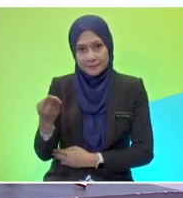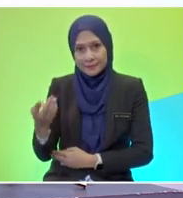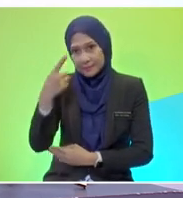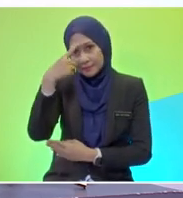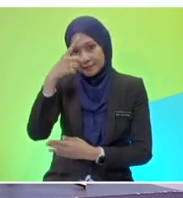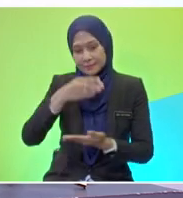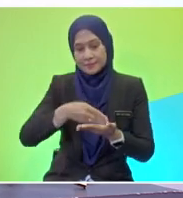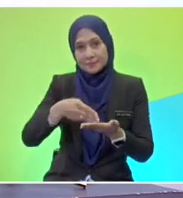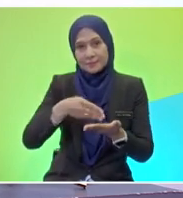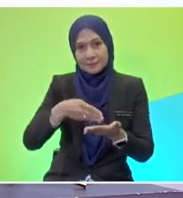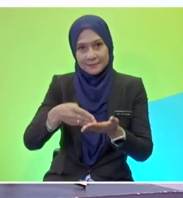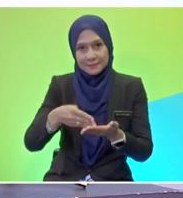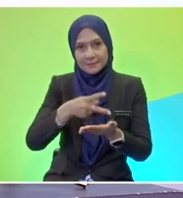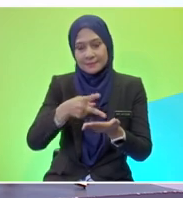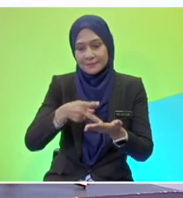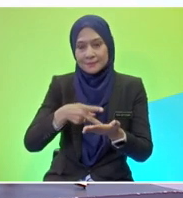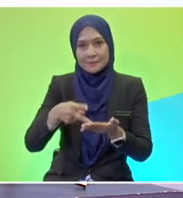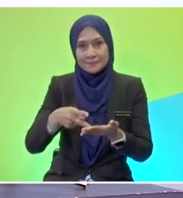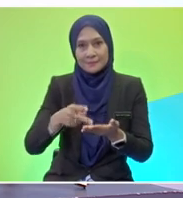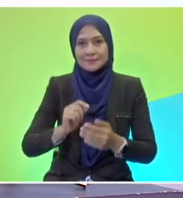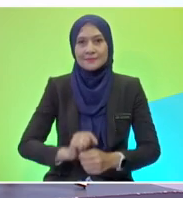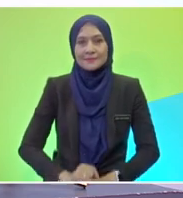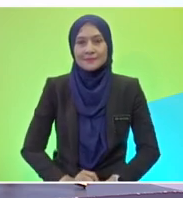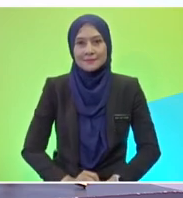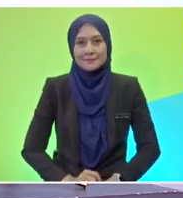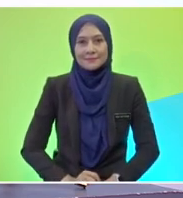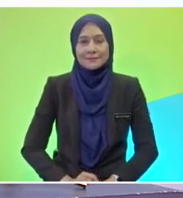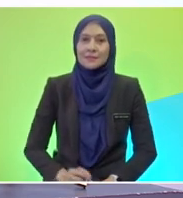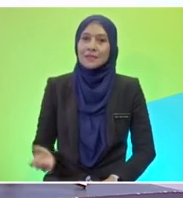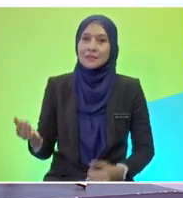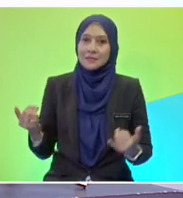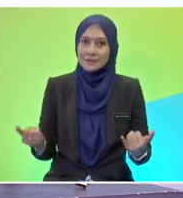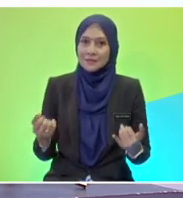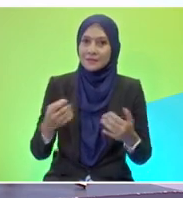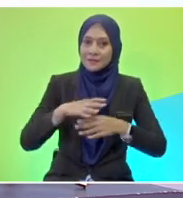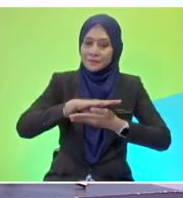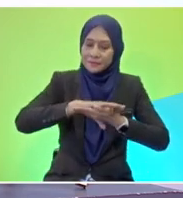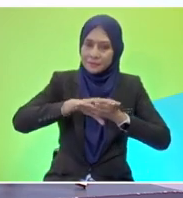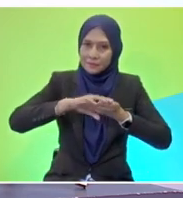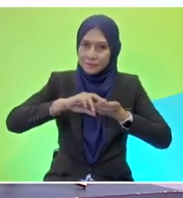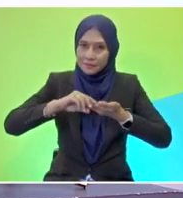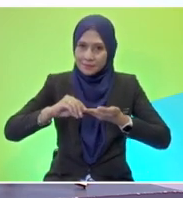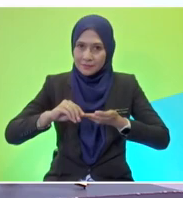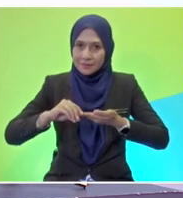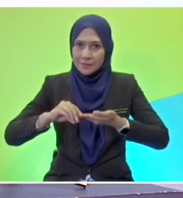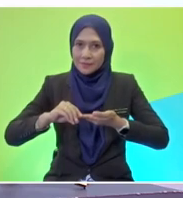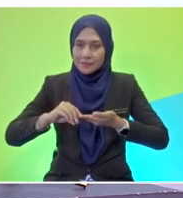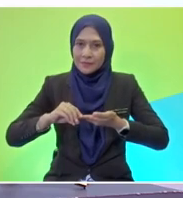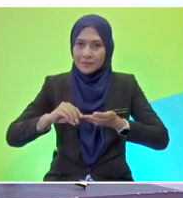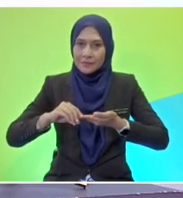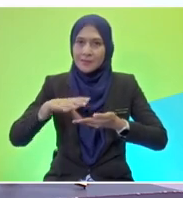Wan ini juga nak memperkenalkan murid dan juga rakan-rakan guru, ibu bapa, kad jom kita tolak ni dengan kad